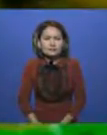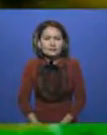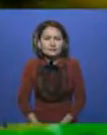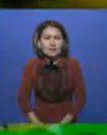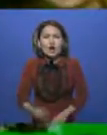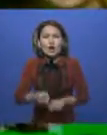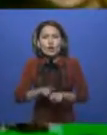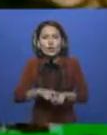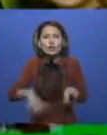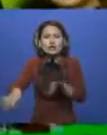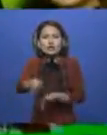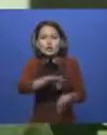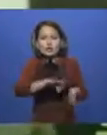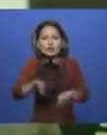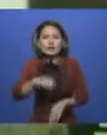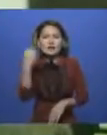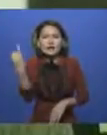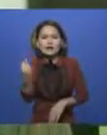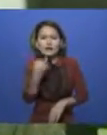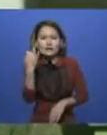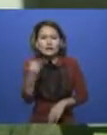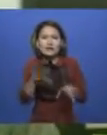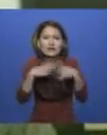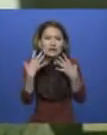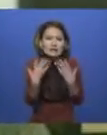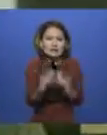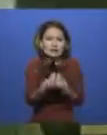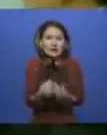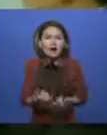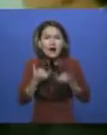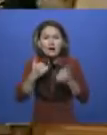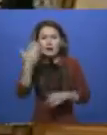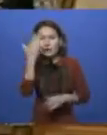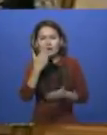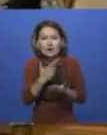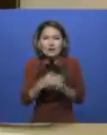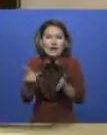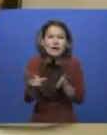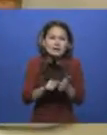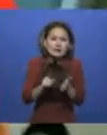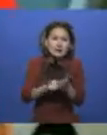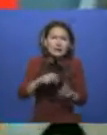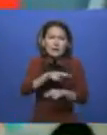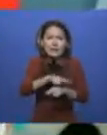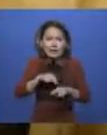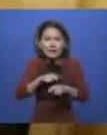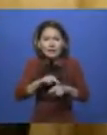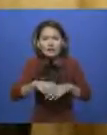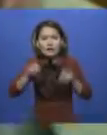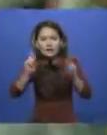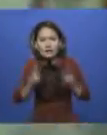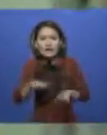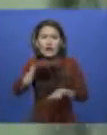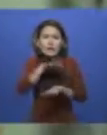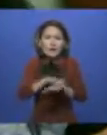Пәленшеевтер жобасы ат айтып тұрғандай пәленшеевтер отбасы турасында. Бұл жанұяда зейнеткер де, полиция қызметкері де, банк маманы